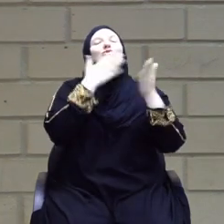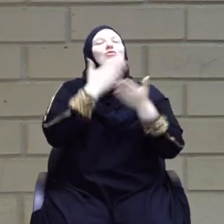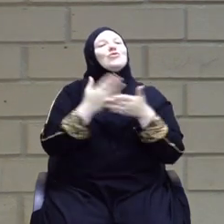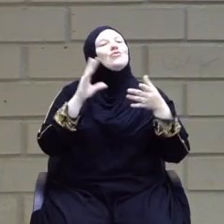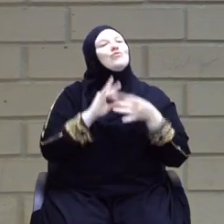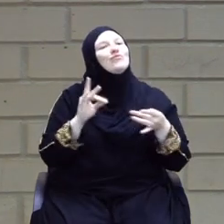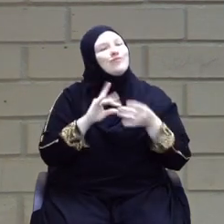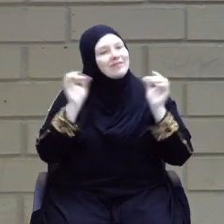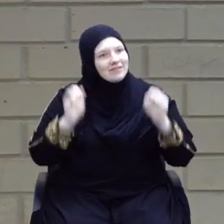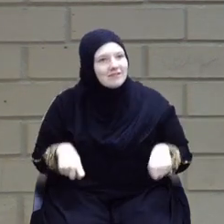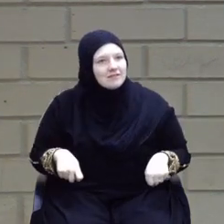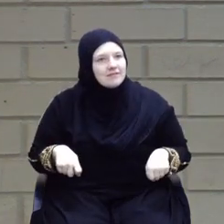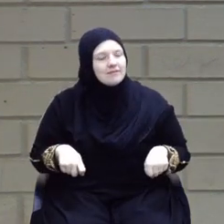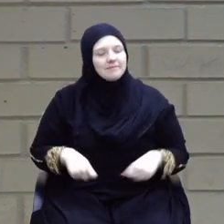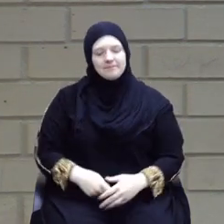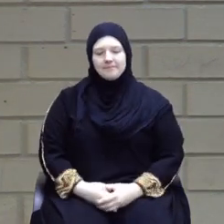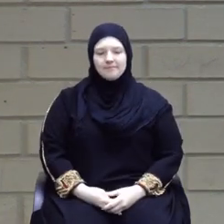لِلْغُرَبَاء.